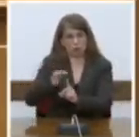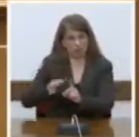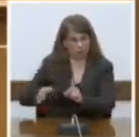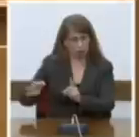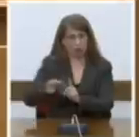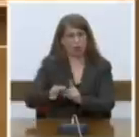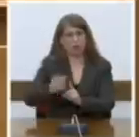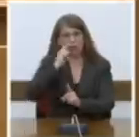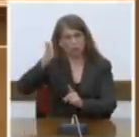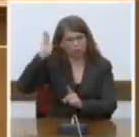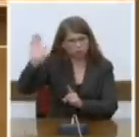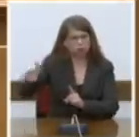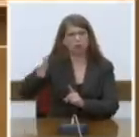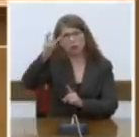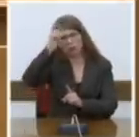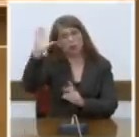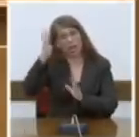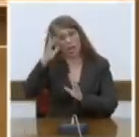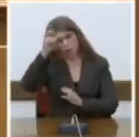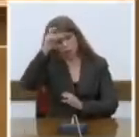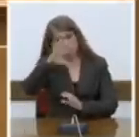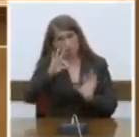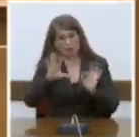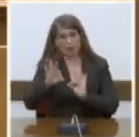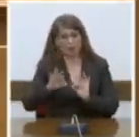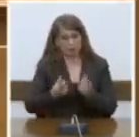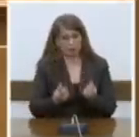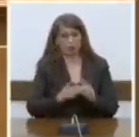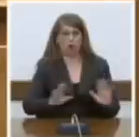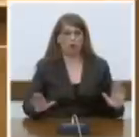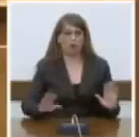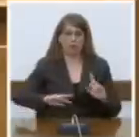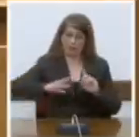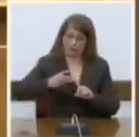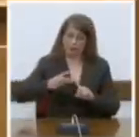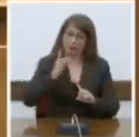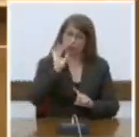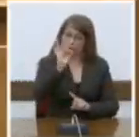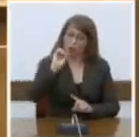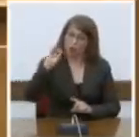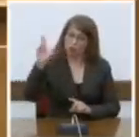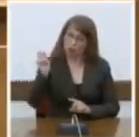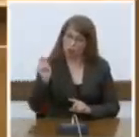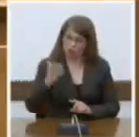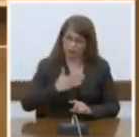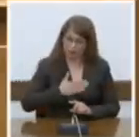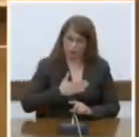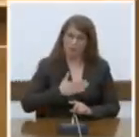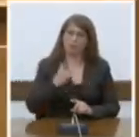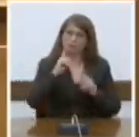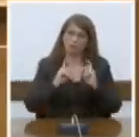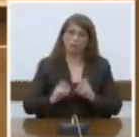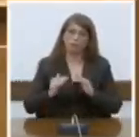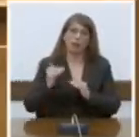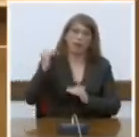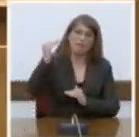επιβολή κυρώσεων αν τυχόν η Τουρκία επιλέξει τον δρόμο των προκλήσεων. Και τρίτος για εμάς στόχος της εξωτερικής πολιτικής οφείλει να είναι η αναβάθμιση